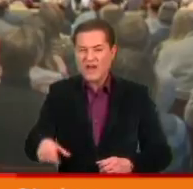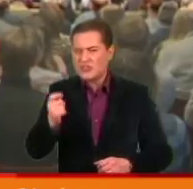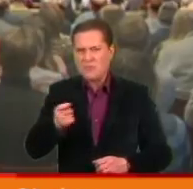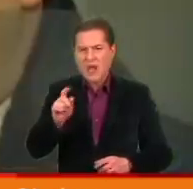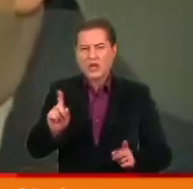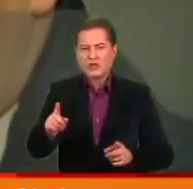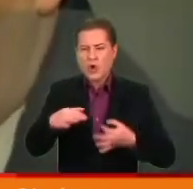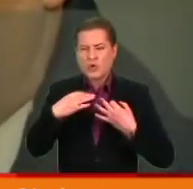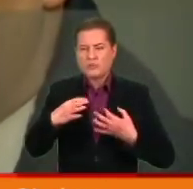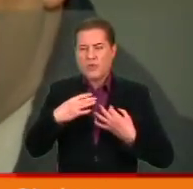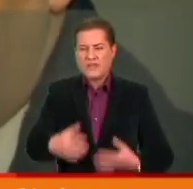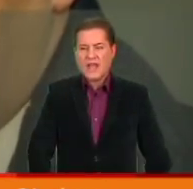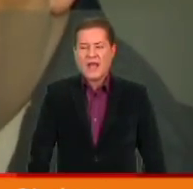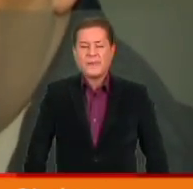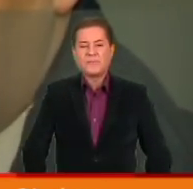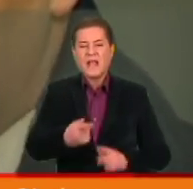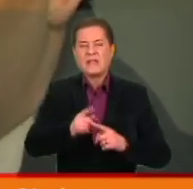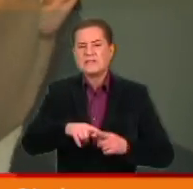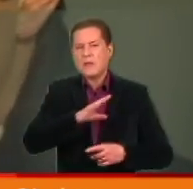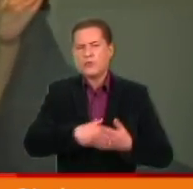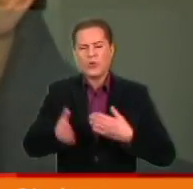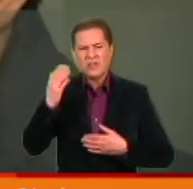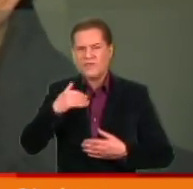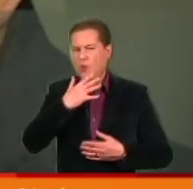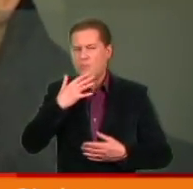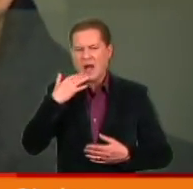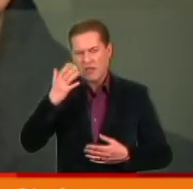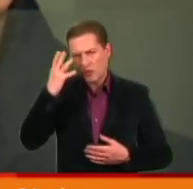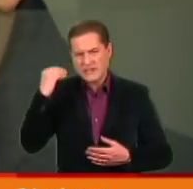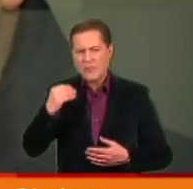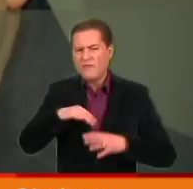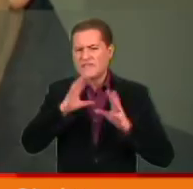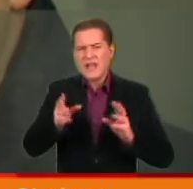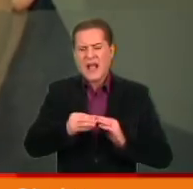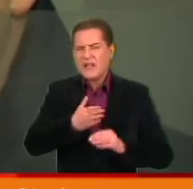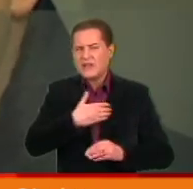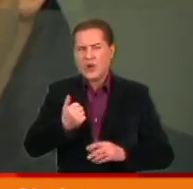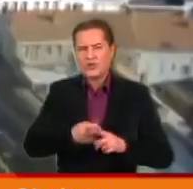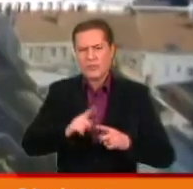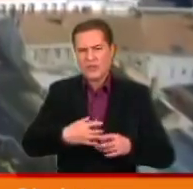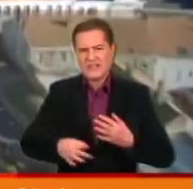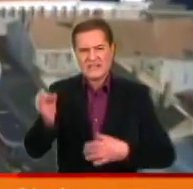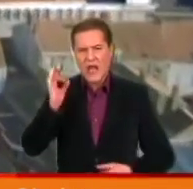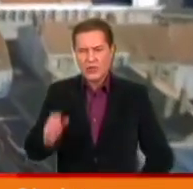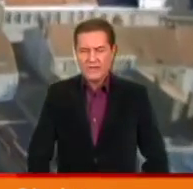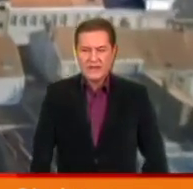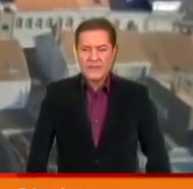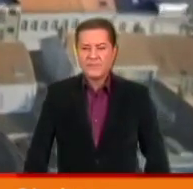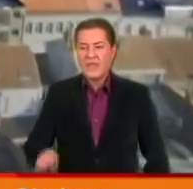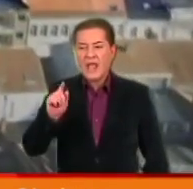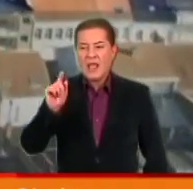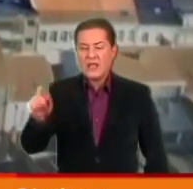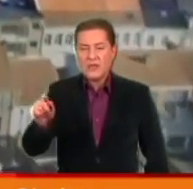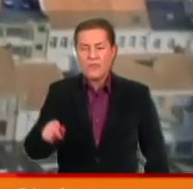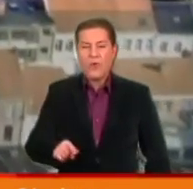розповідає. Це було давно, я думаю, він багато що забув і взагалі не хоче про ці події навіть згадувати. Іво Попе та всі